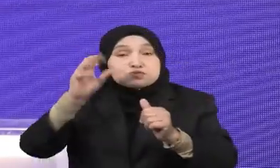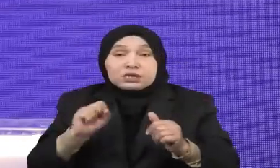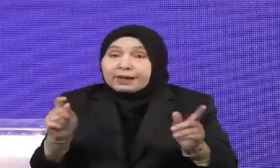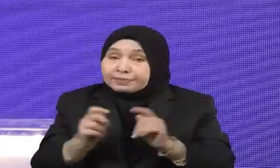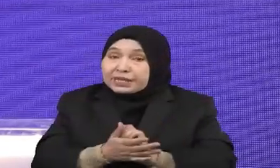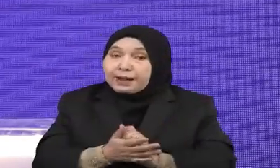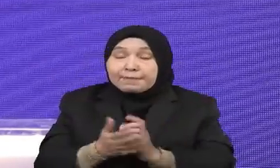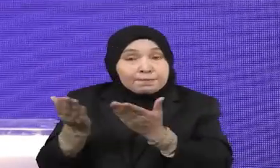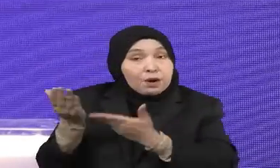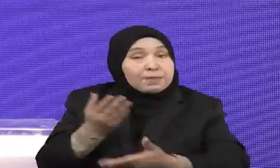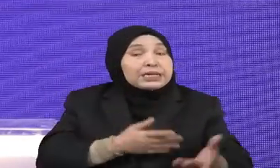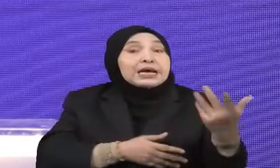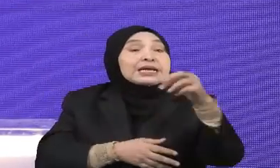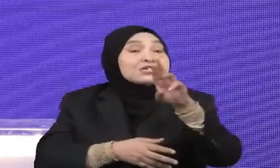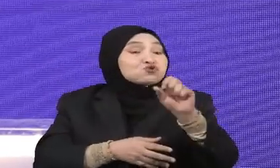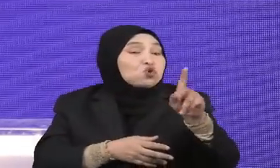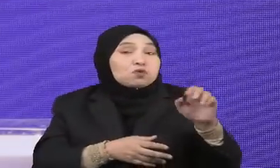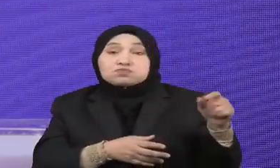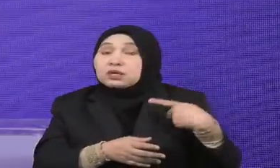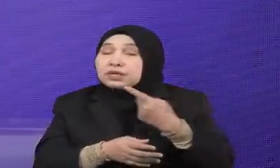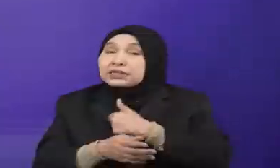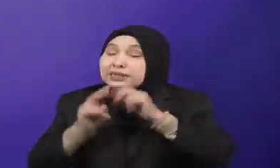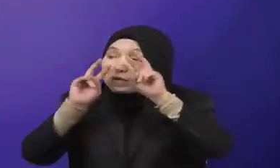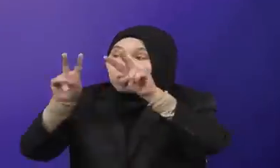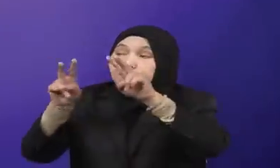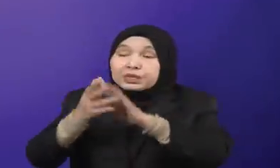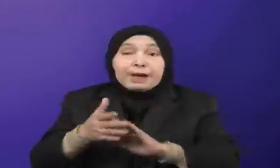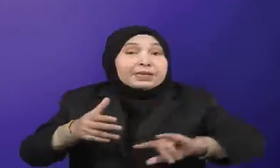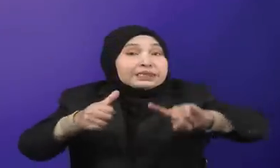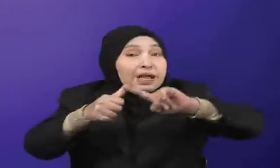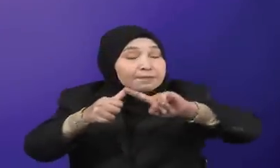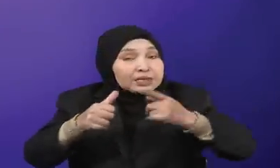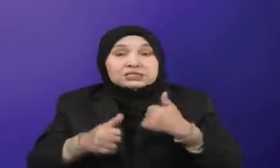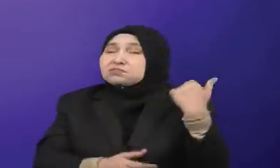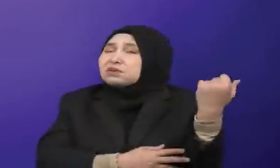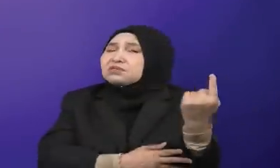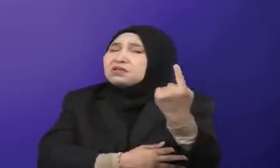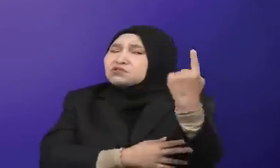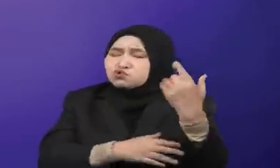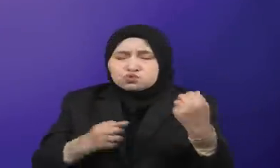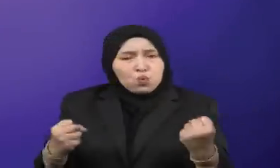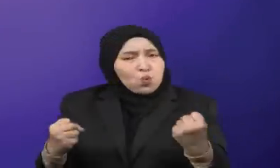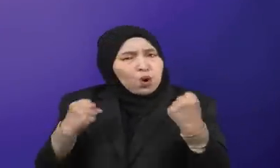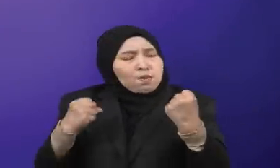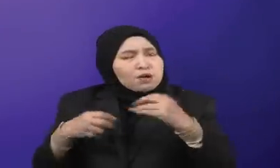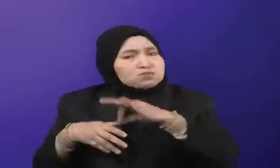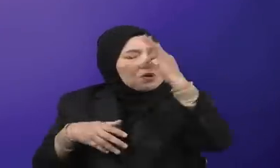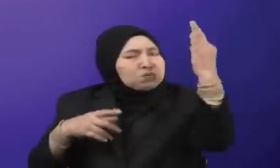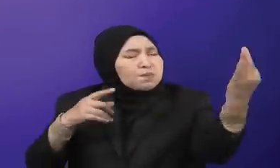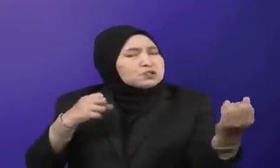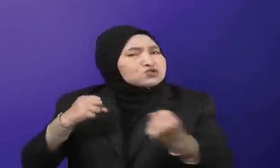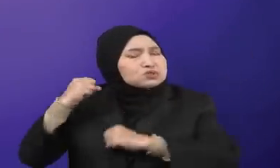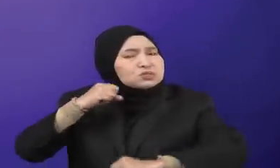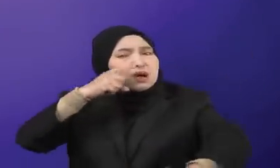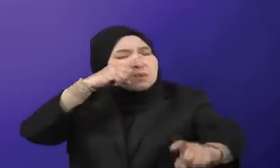membawa kepada resolusi kita pada hari ini kita saksikan yang pertama ialah sekuat semangat dan bersikap positif dalam